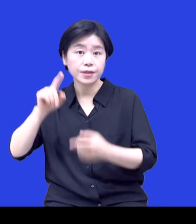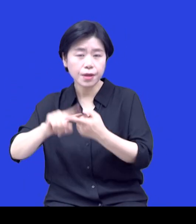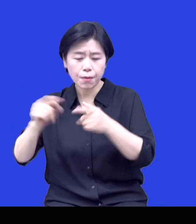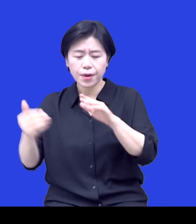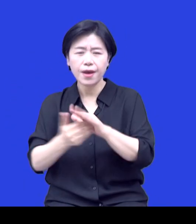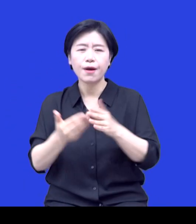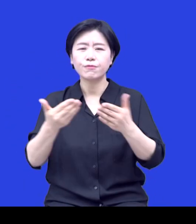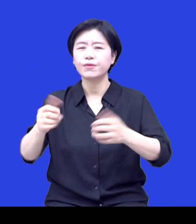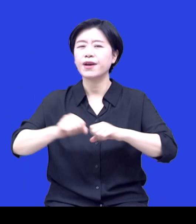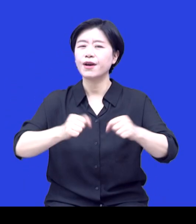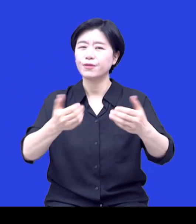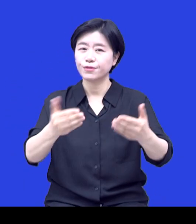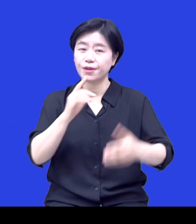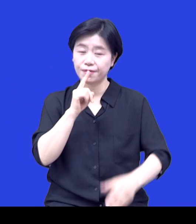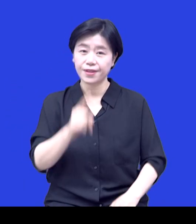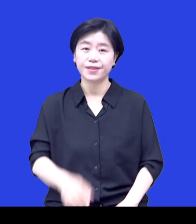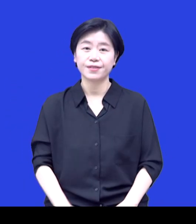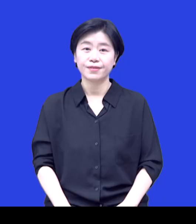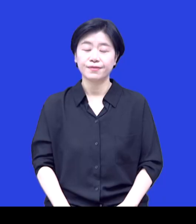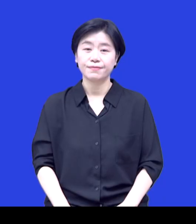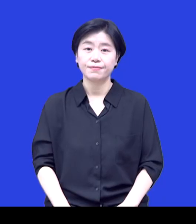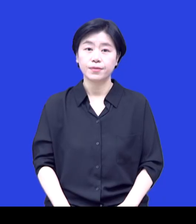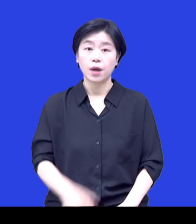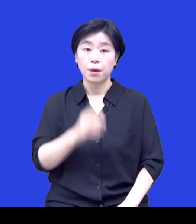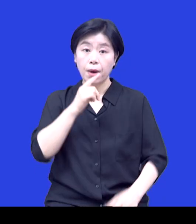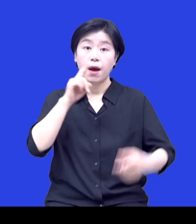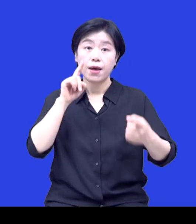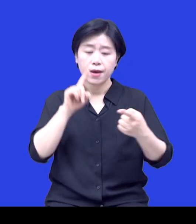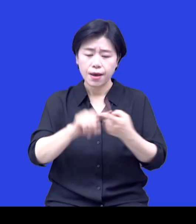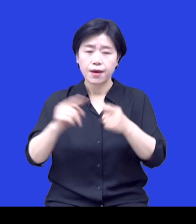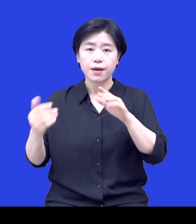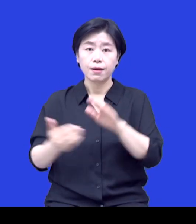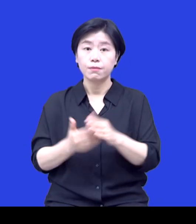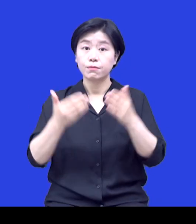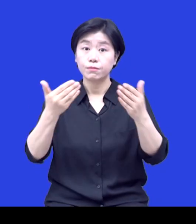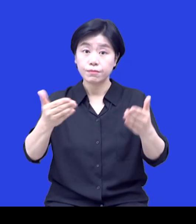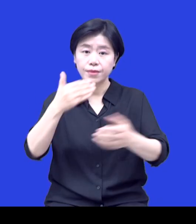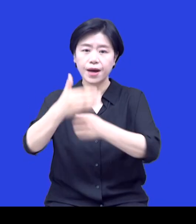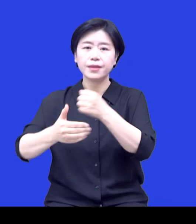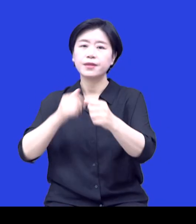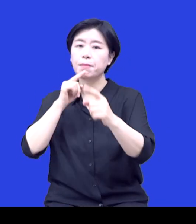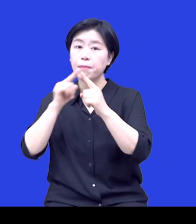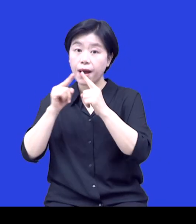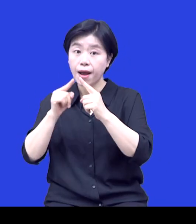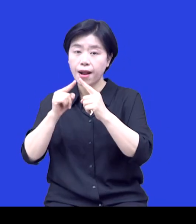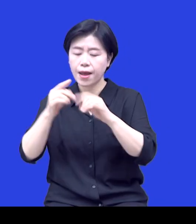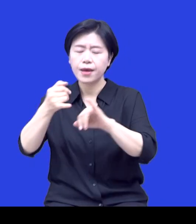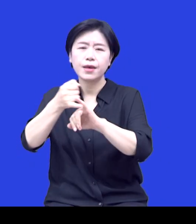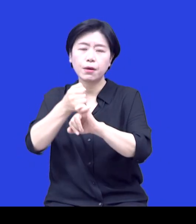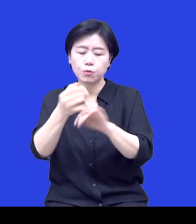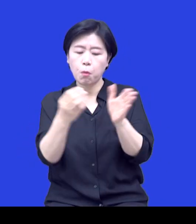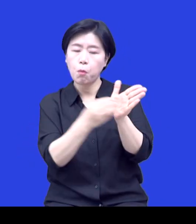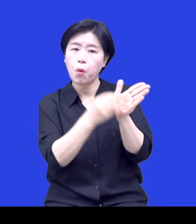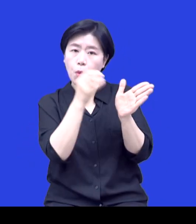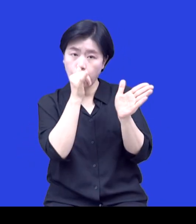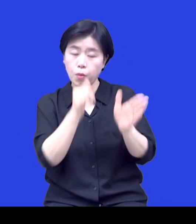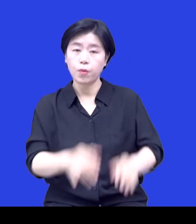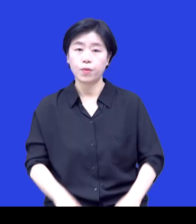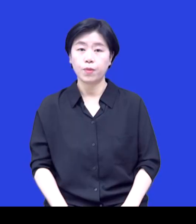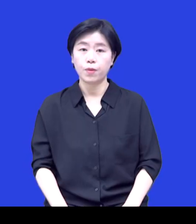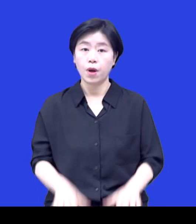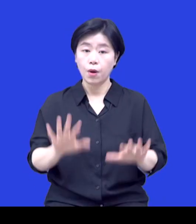민수기 14장 28절 말씀인데요. 말하는 대로 이루시겠다는 하나님의 약속이 성경에 그대로 나타나 있습니다. 오늘 모실